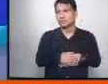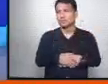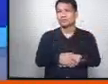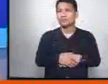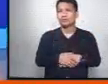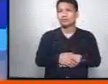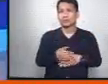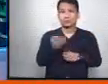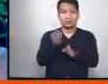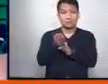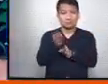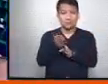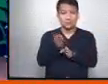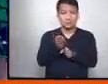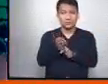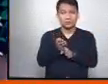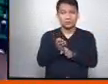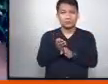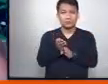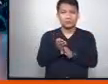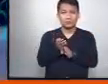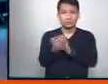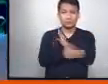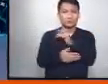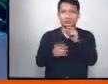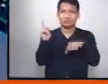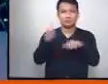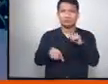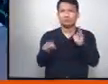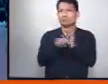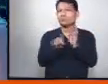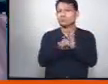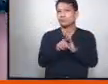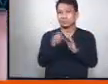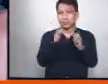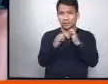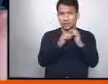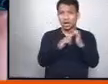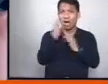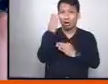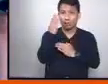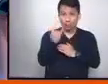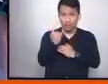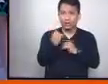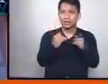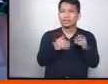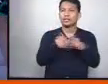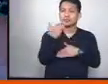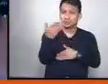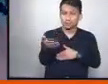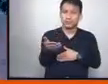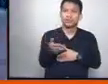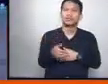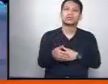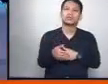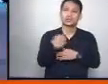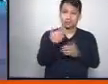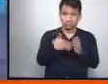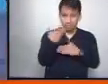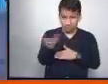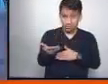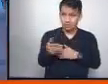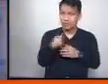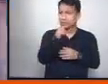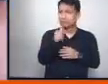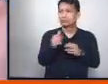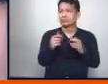Sa mga bus na biyaheng probinsya, posibleng hindi na kayo makadaan sa EDSA ha, simula sa susunod na linggo. Hindi kasi nakakakuha